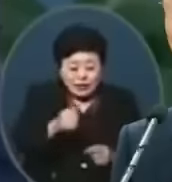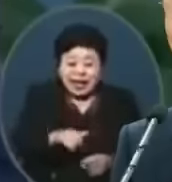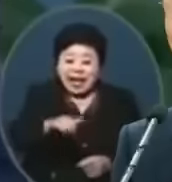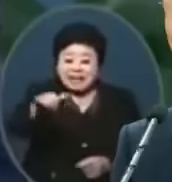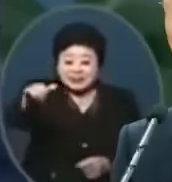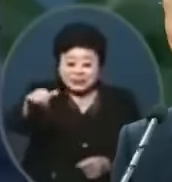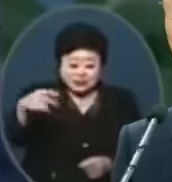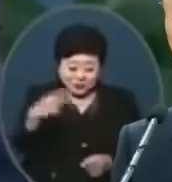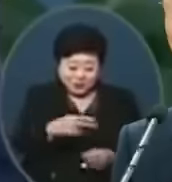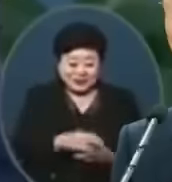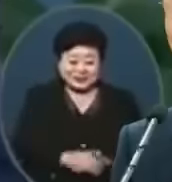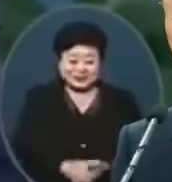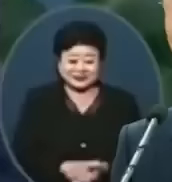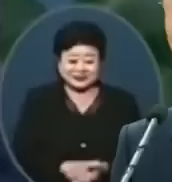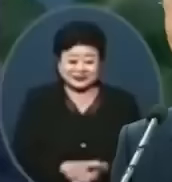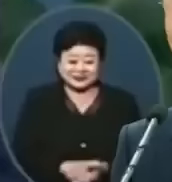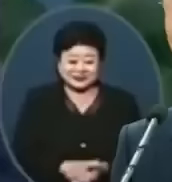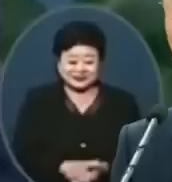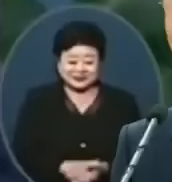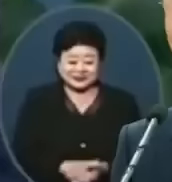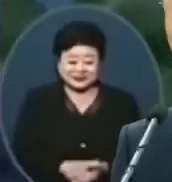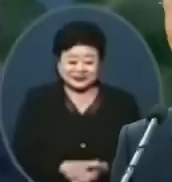되었어요. 그런데